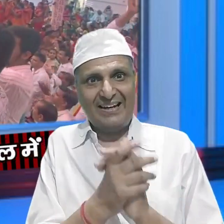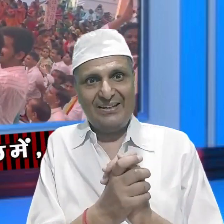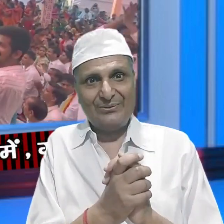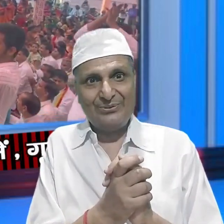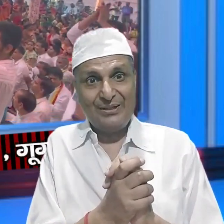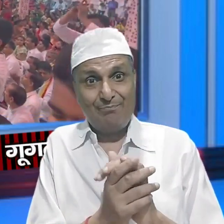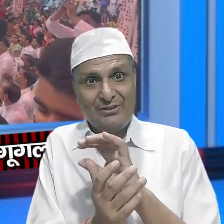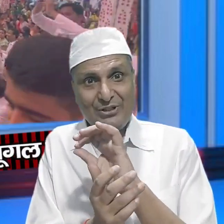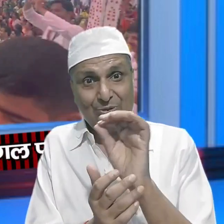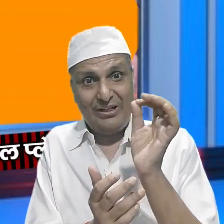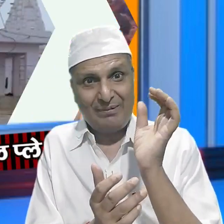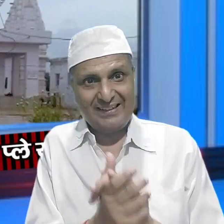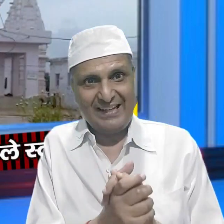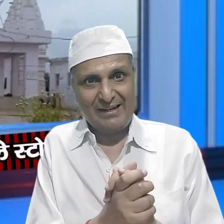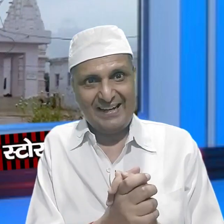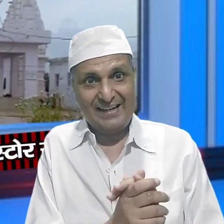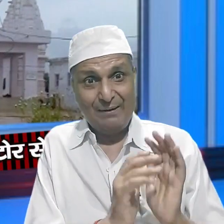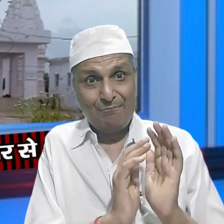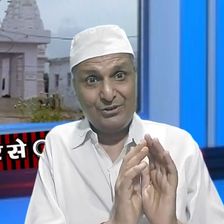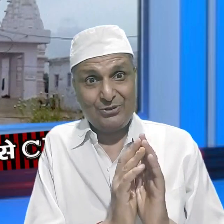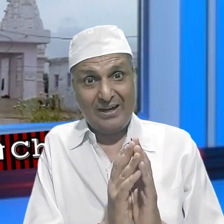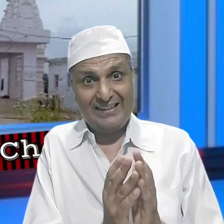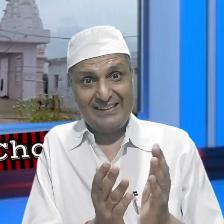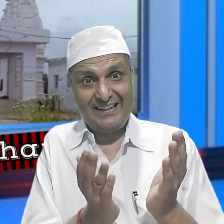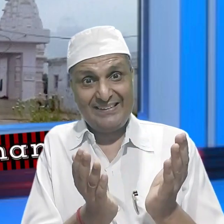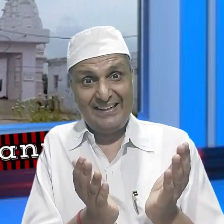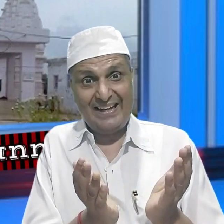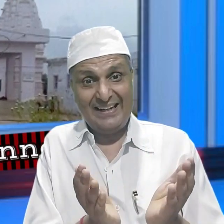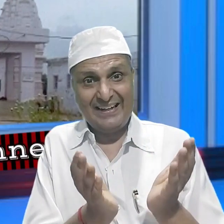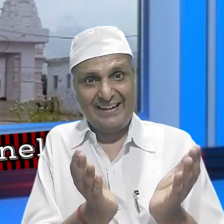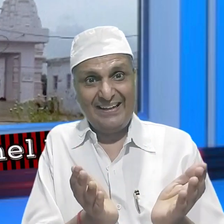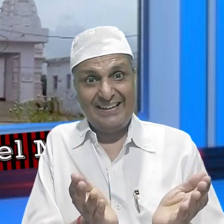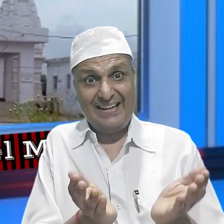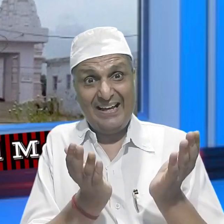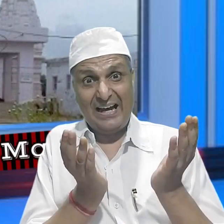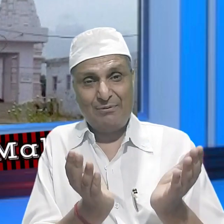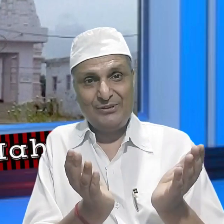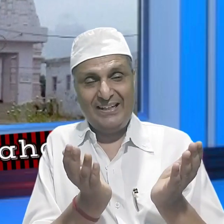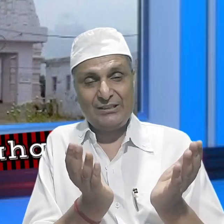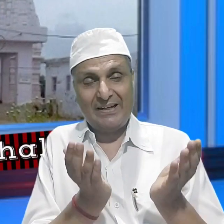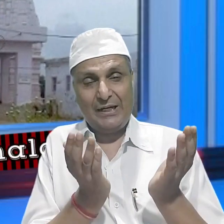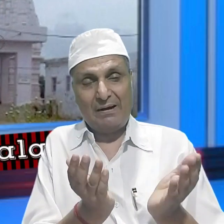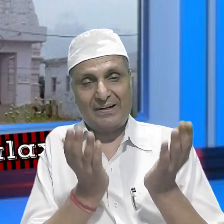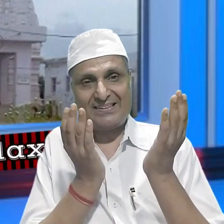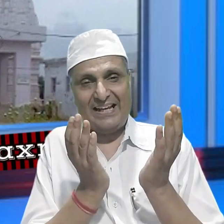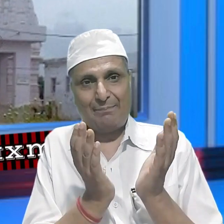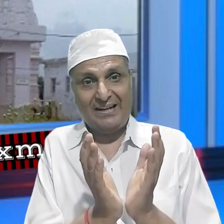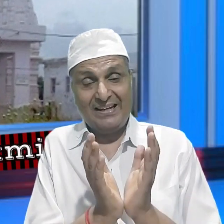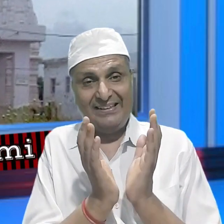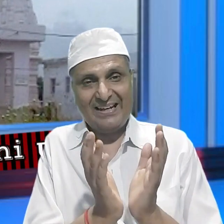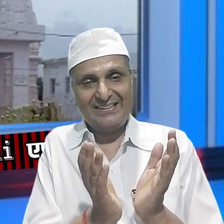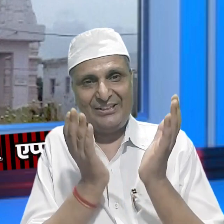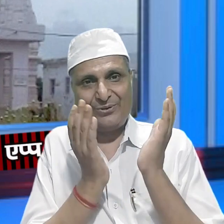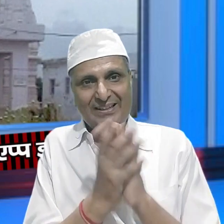इसीलिए आया हूँ, मुझे कोई मठ नहीं बनाना, मुझे तो आचार्य ऋषि ने कहा है कि यह अब मुझे इस पर कृपा बरसनी है, यहाँ